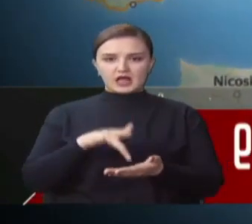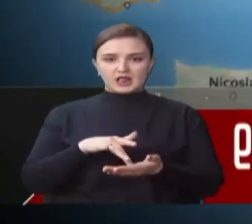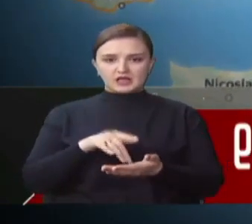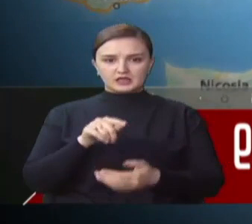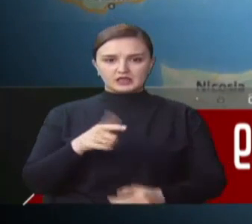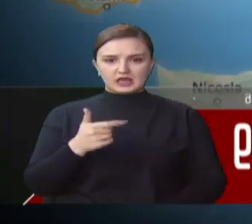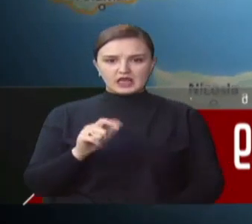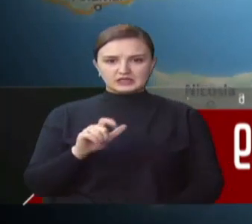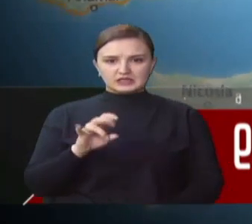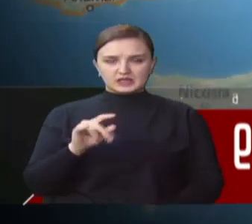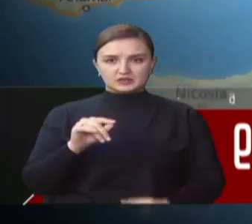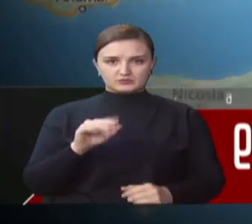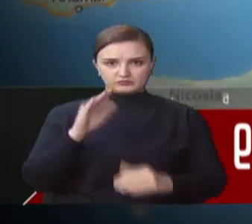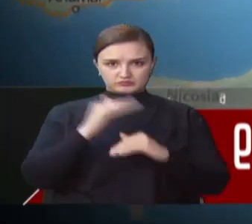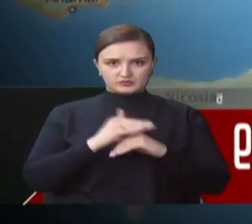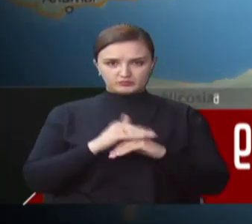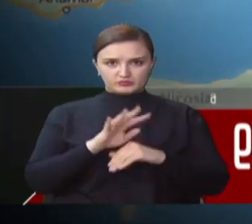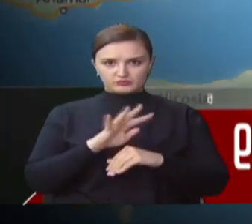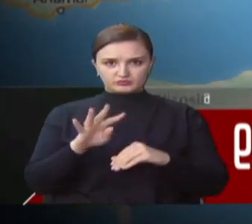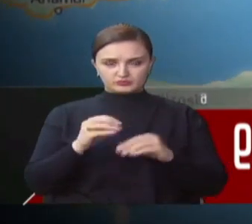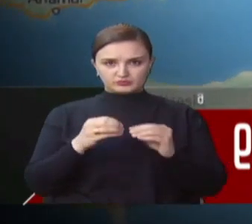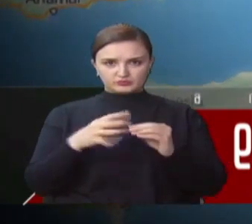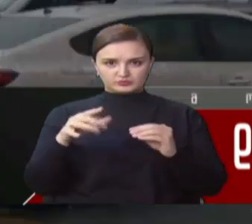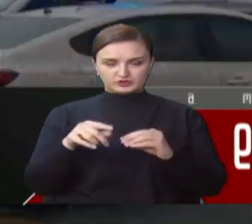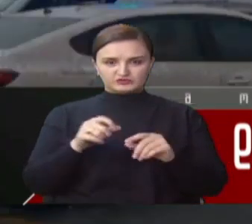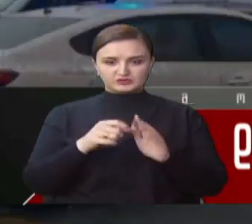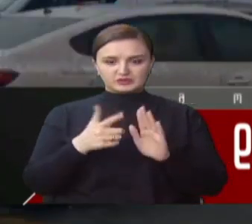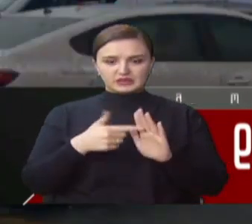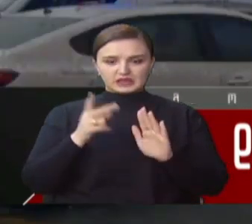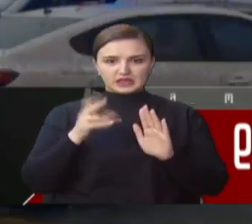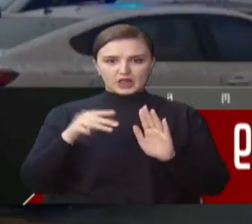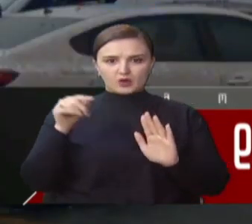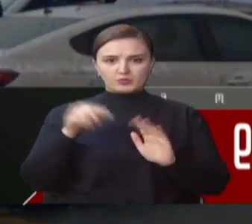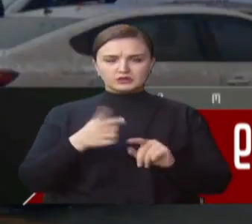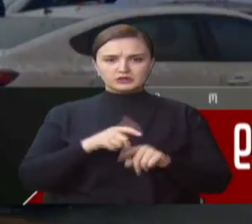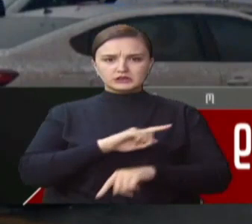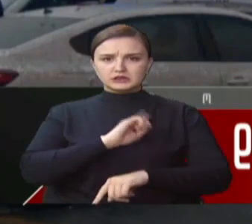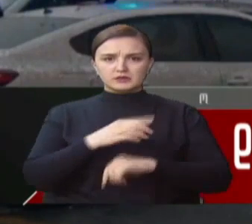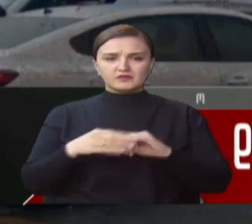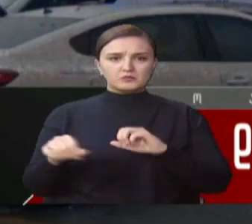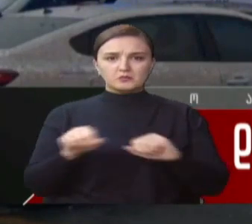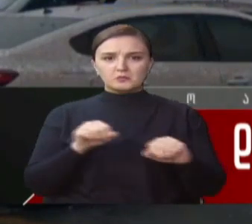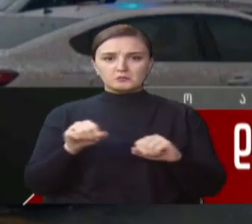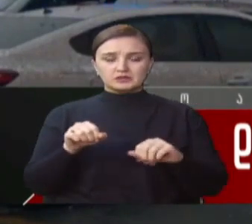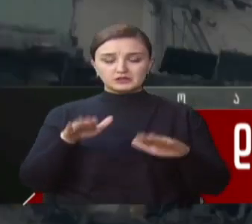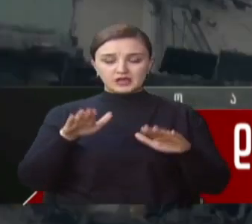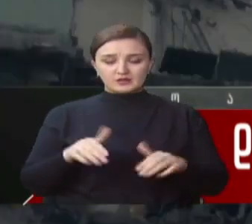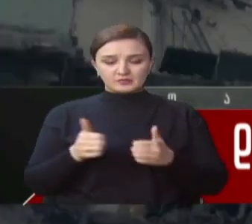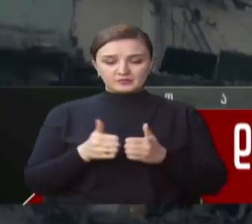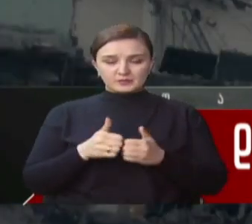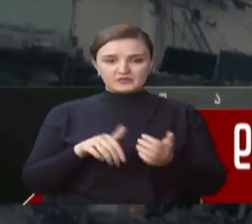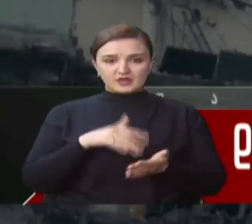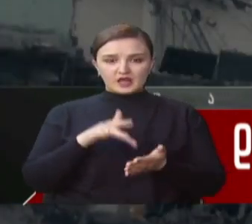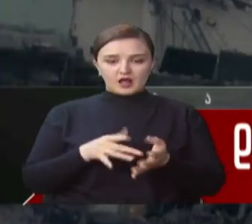4 saatsa da 15 tsutze moxda. 17 kilometris siqrmeshi. Mitisdra imdena zlieri iqo rom epicentrshi da mis mimdebare